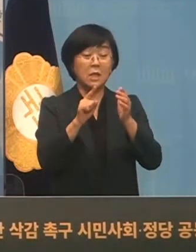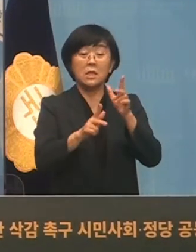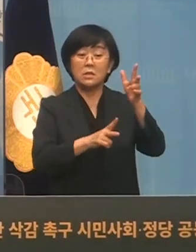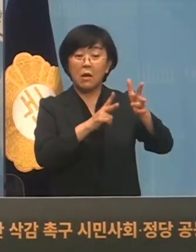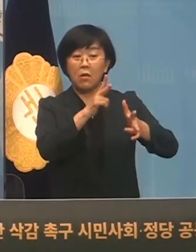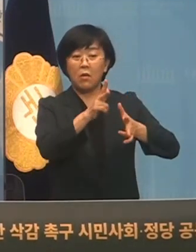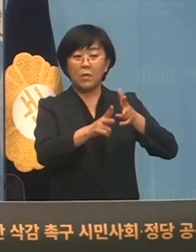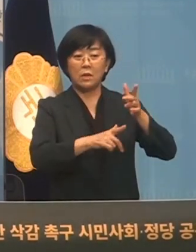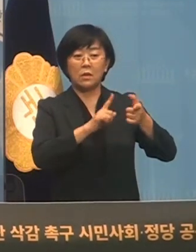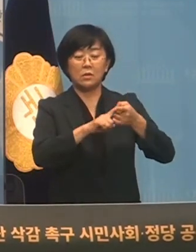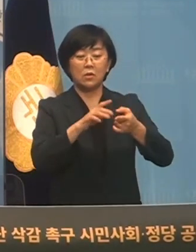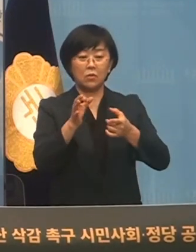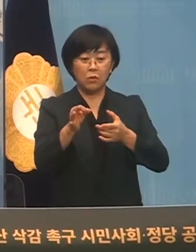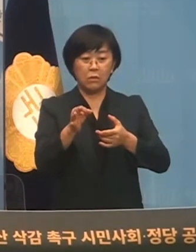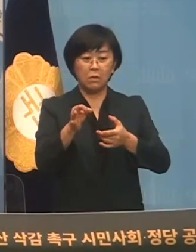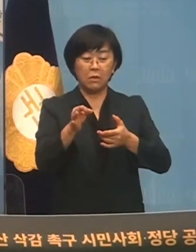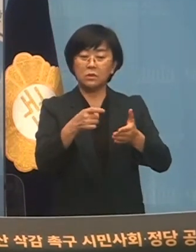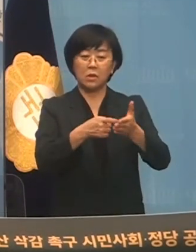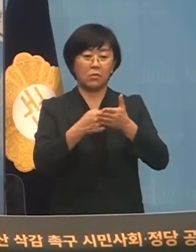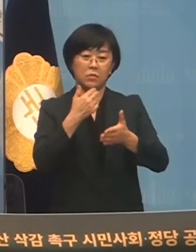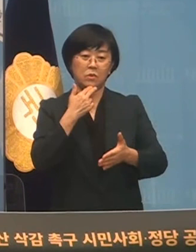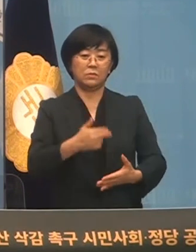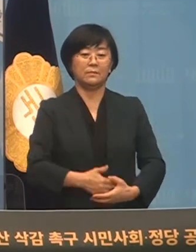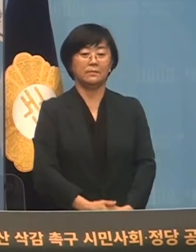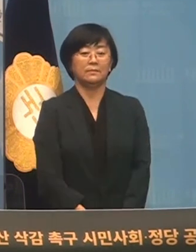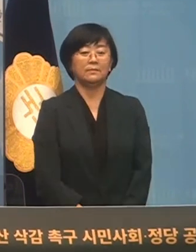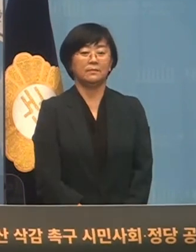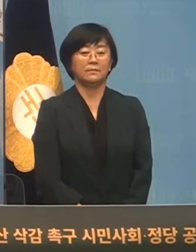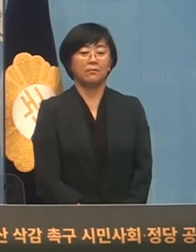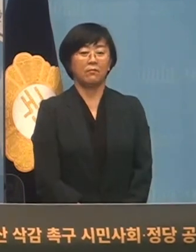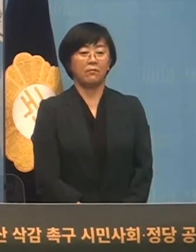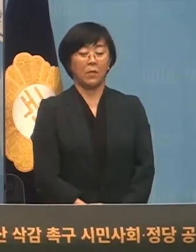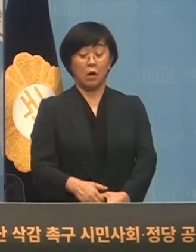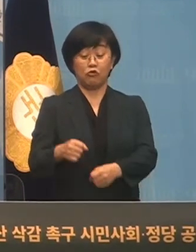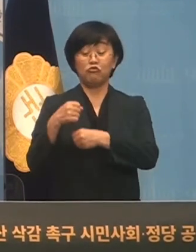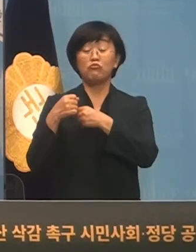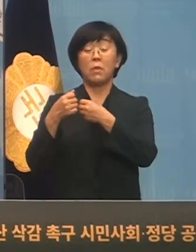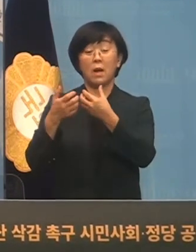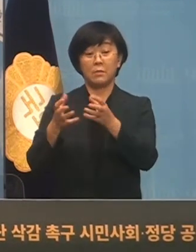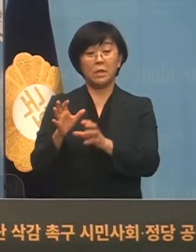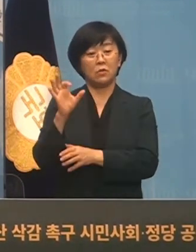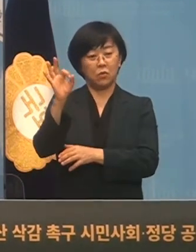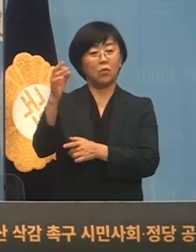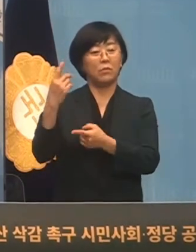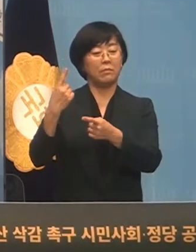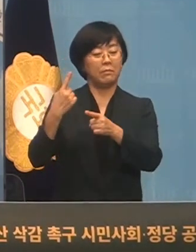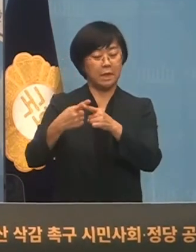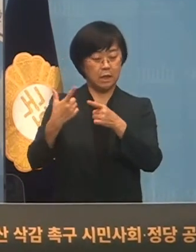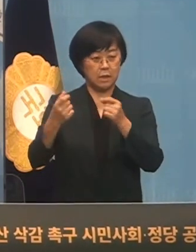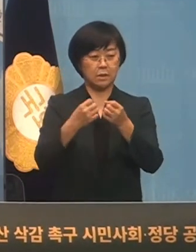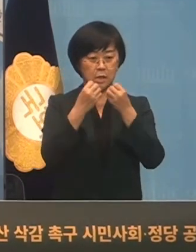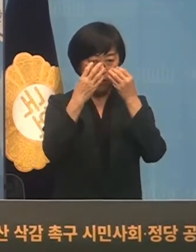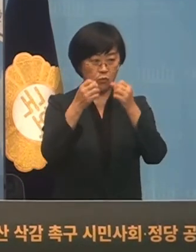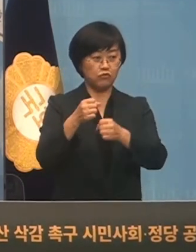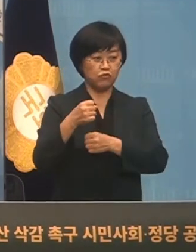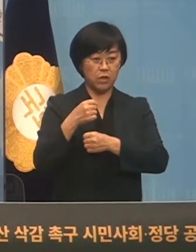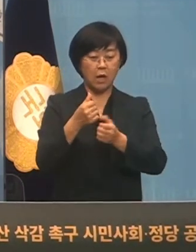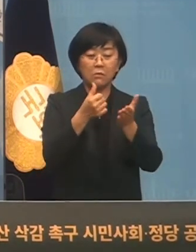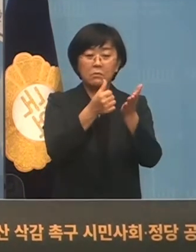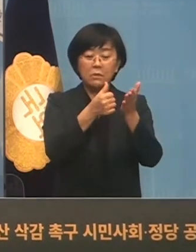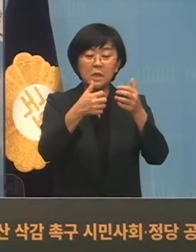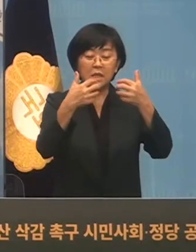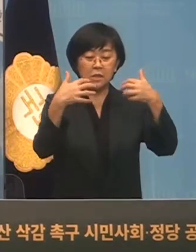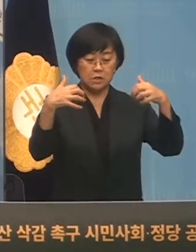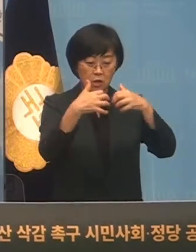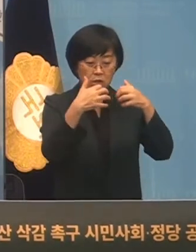사업에 대해서는 돈을 아끼지 않습니다. 국방비도 마찬가지입니다. 새로운 군사 무기들이